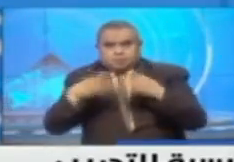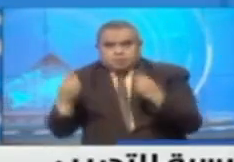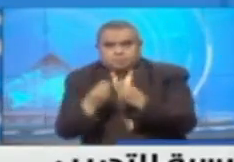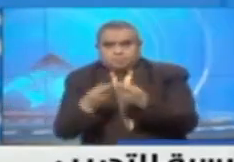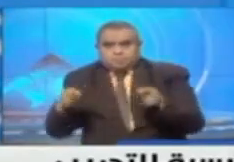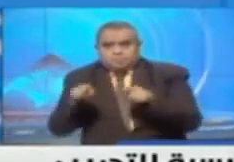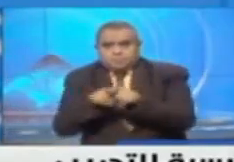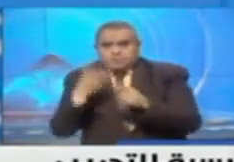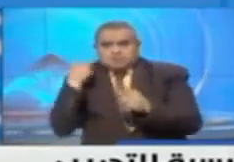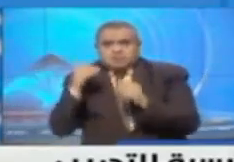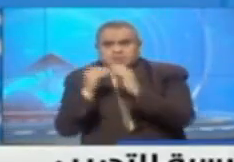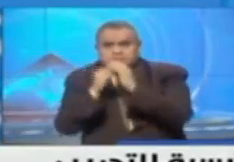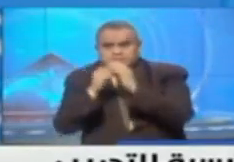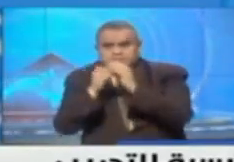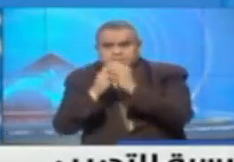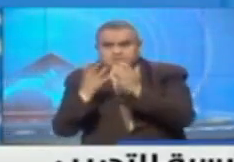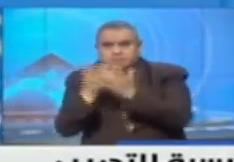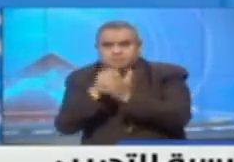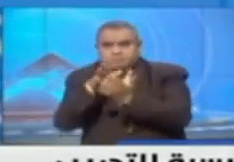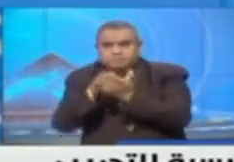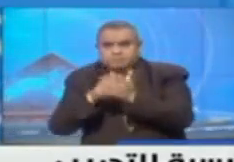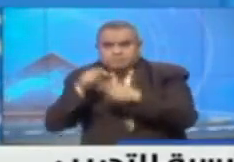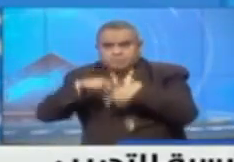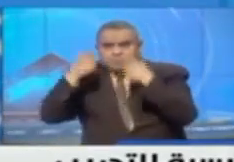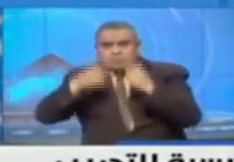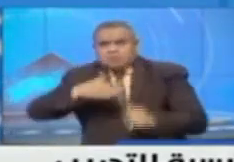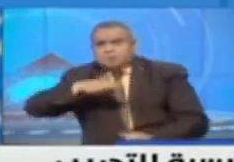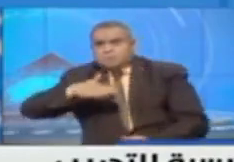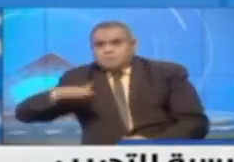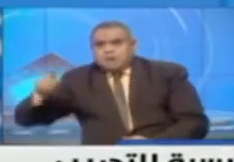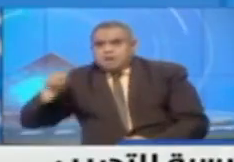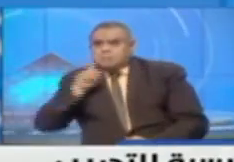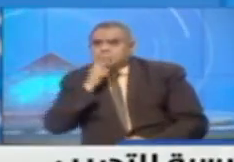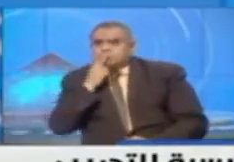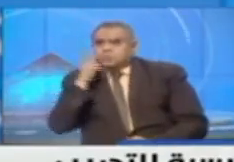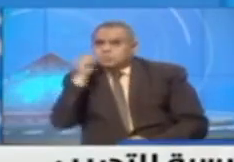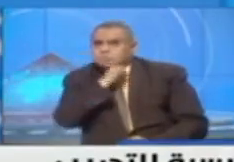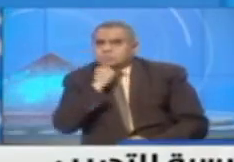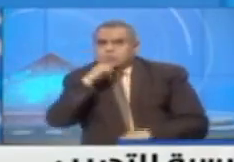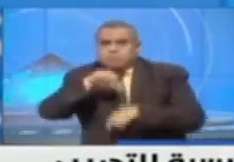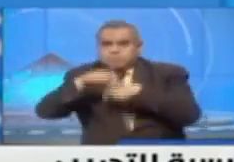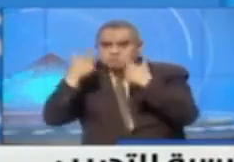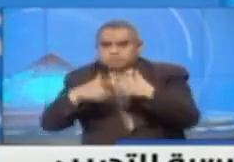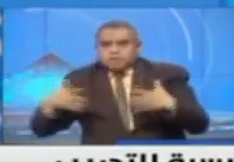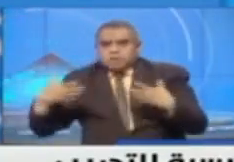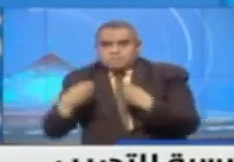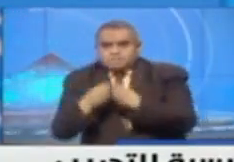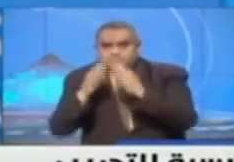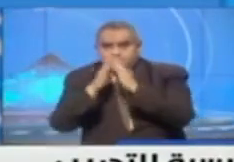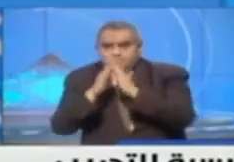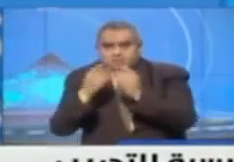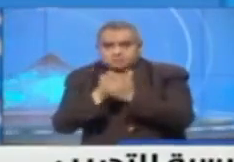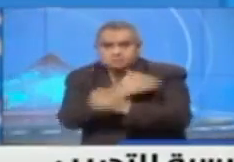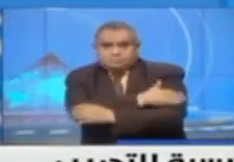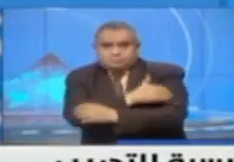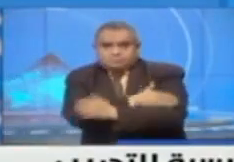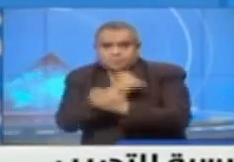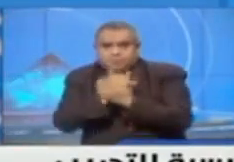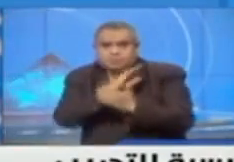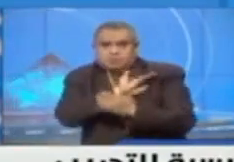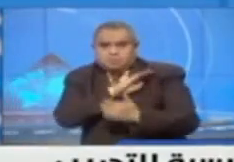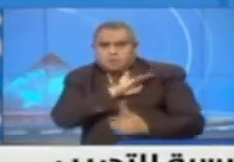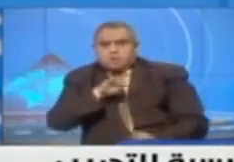المشترك ميدوزا قد استمرت لعدة أيام بنطاق عملية البحر المتوسط بمصر بمشاركة عناصر من القوات